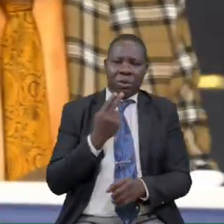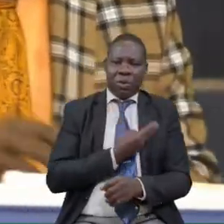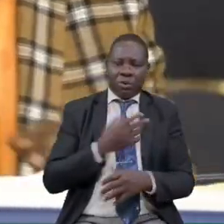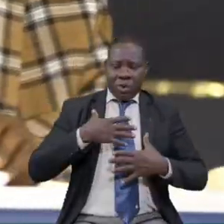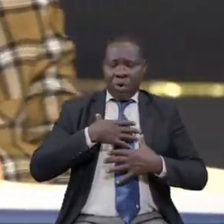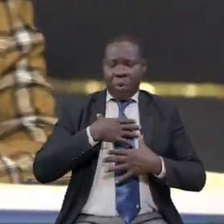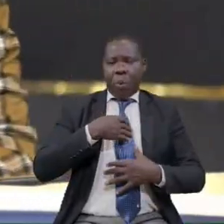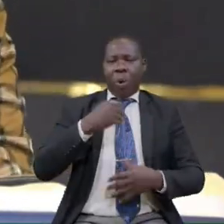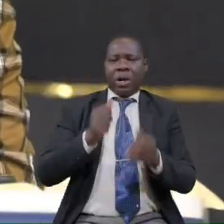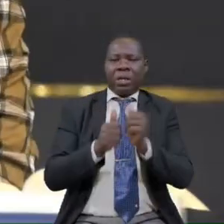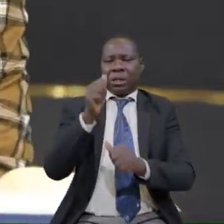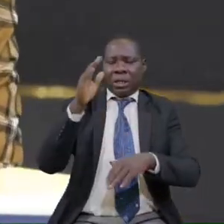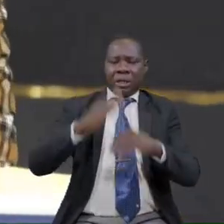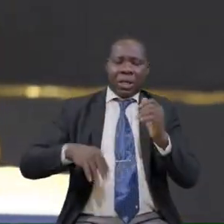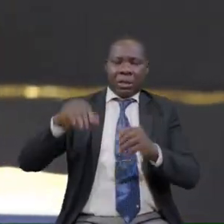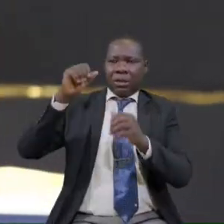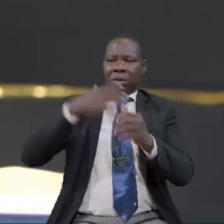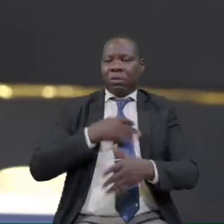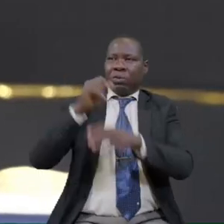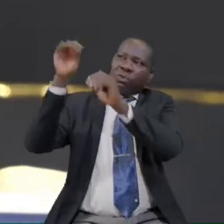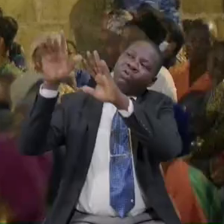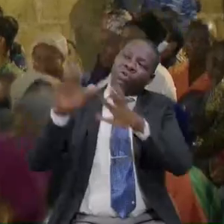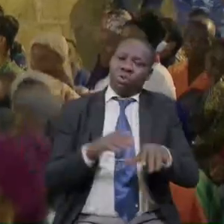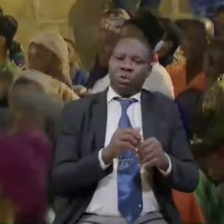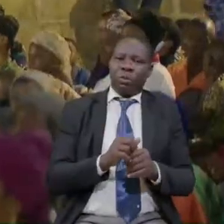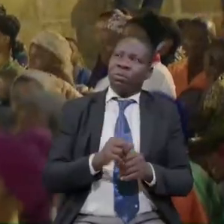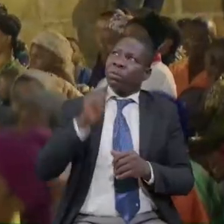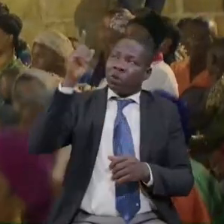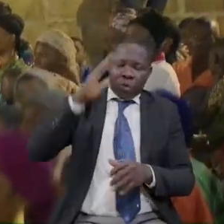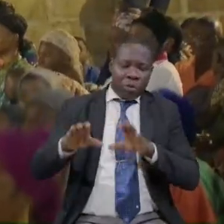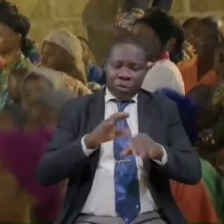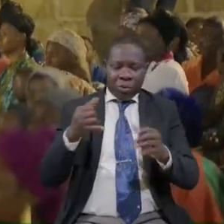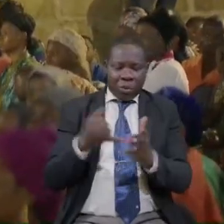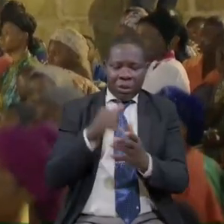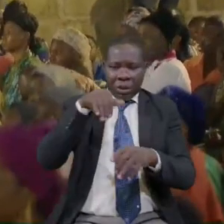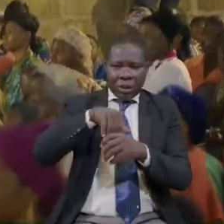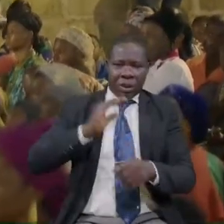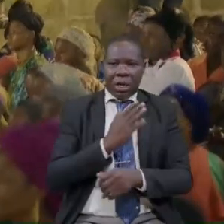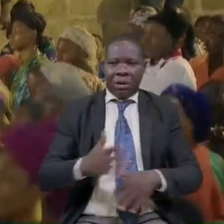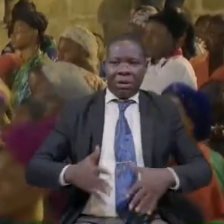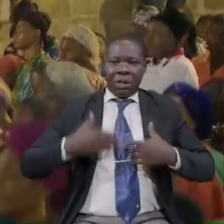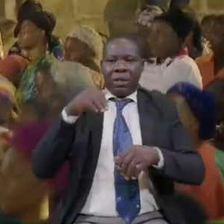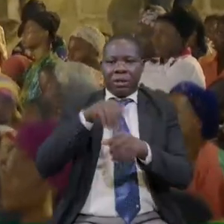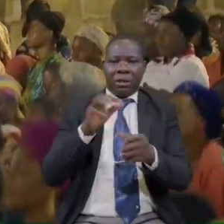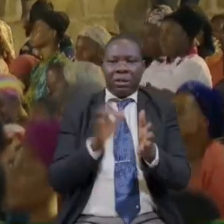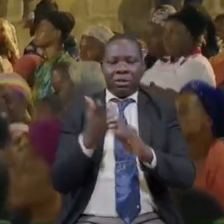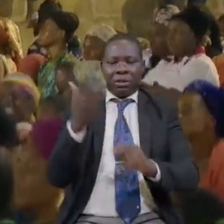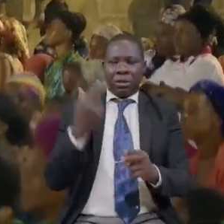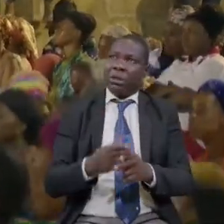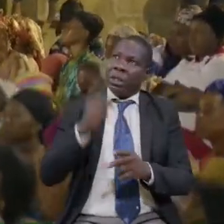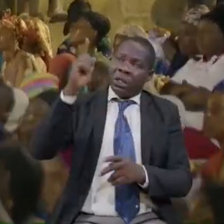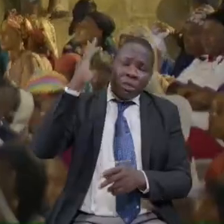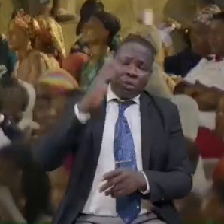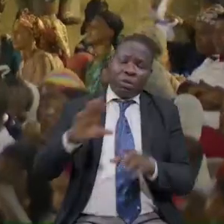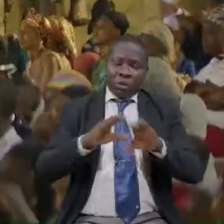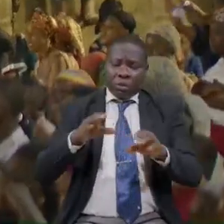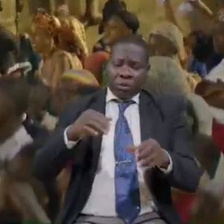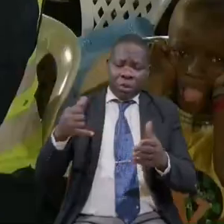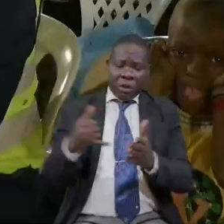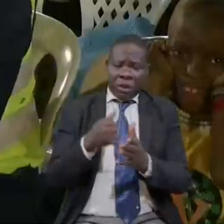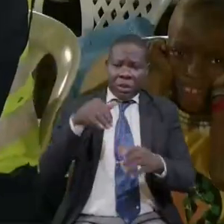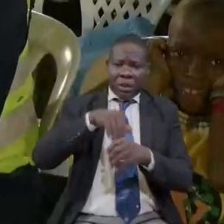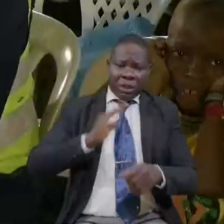plus blanc que la neige. Il le fera dans notre vie. Je dis, il le fera dans notre